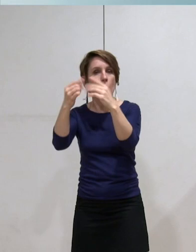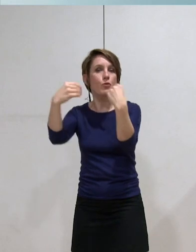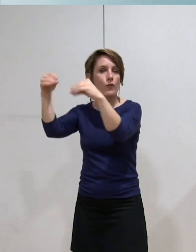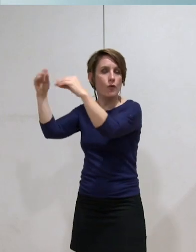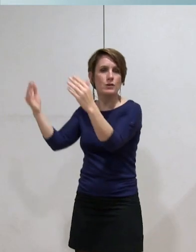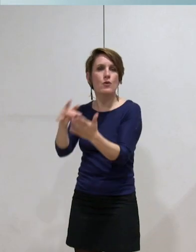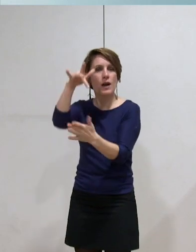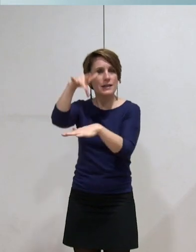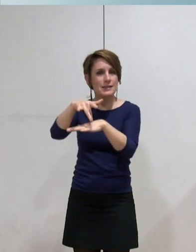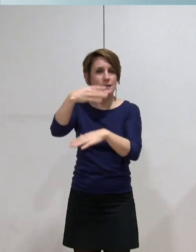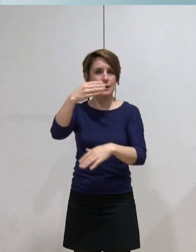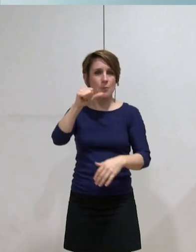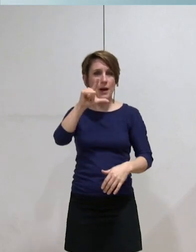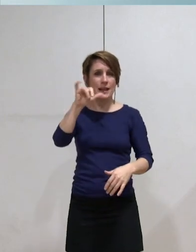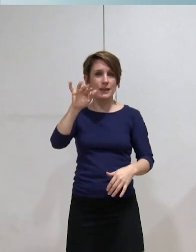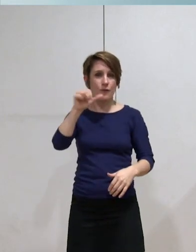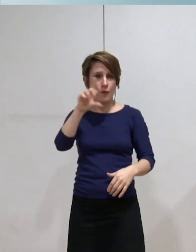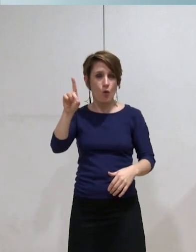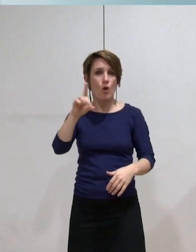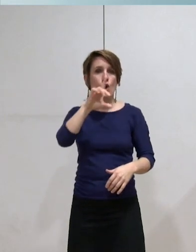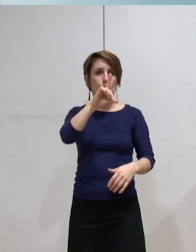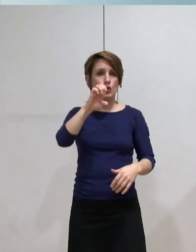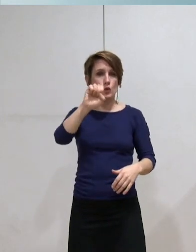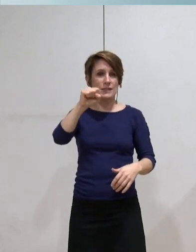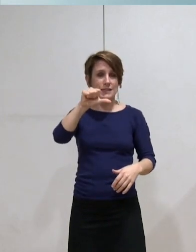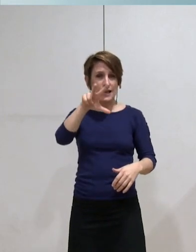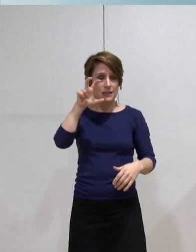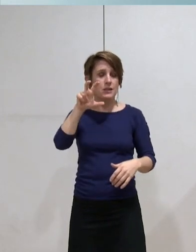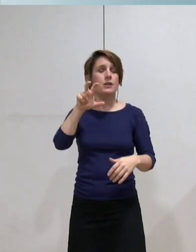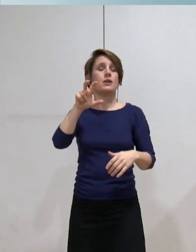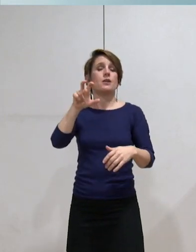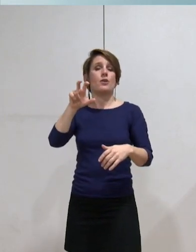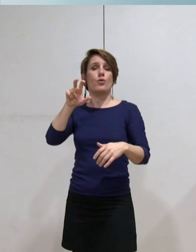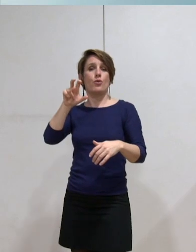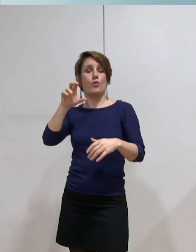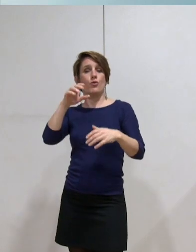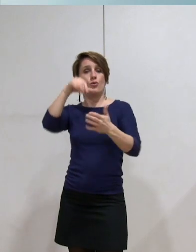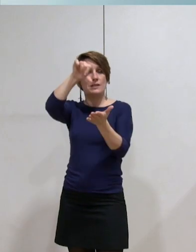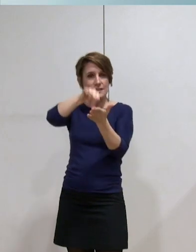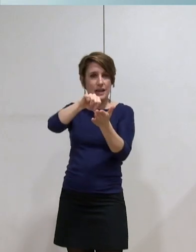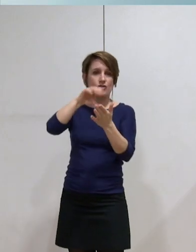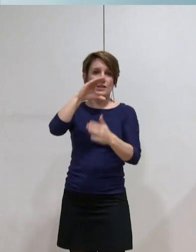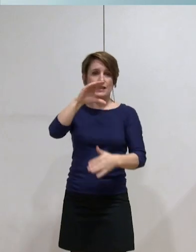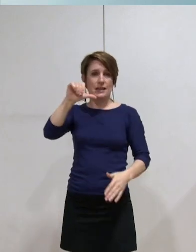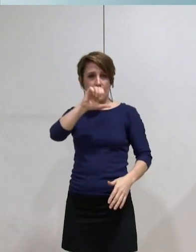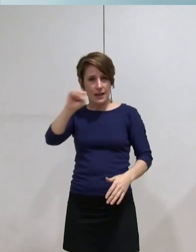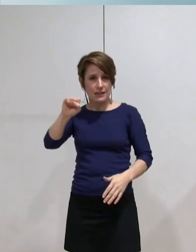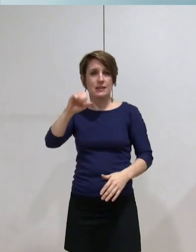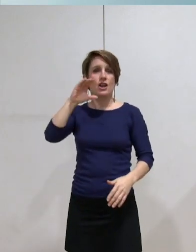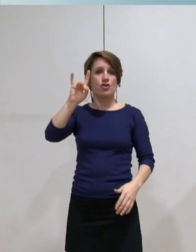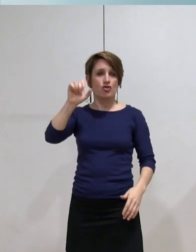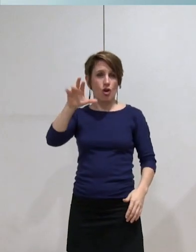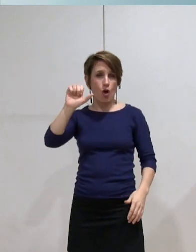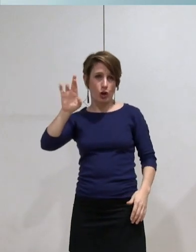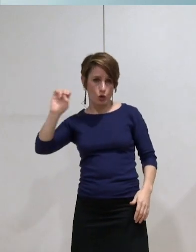malifo de sex le polynôme l'alliance le siège du CCAS chanron et la rue du